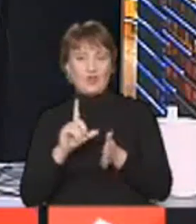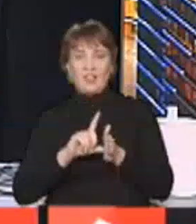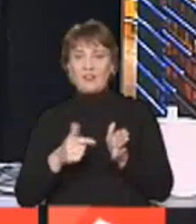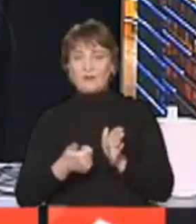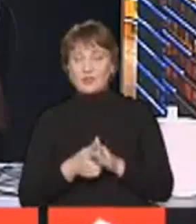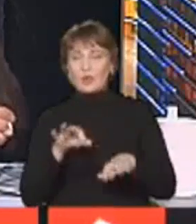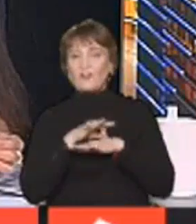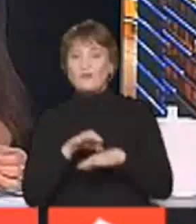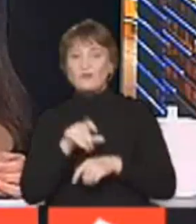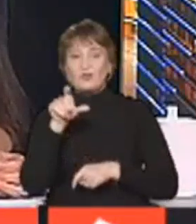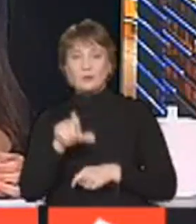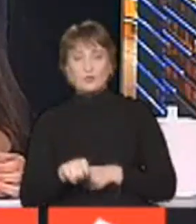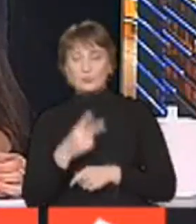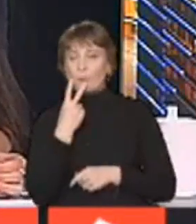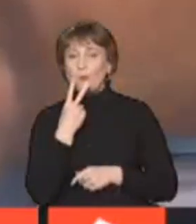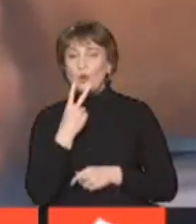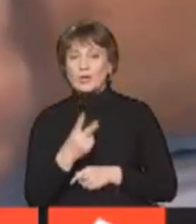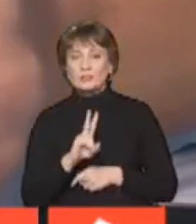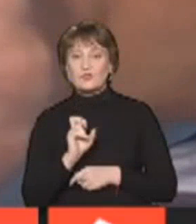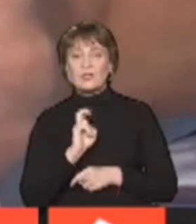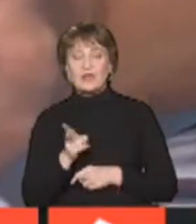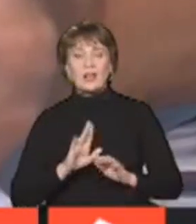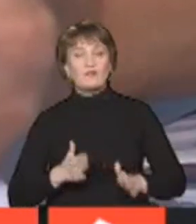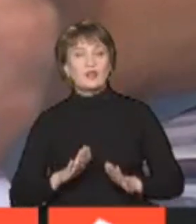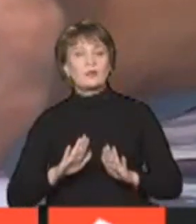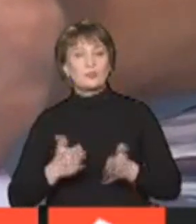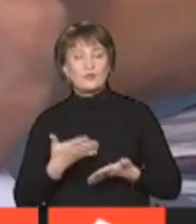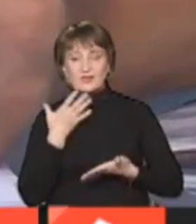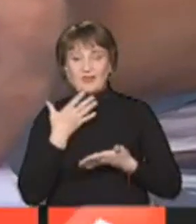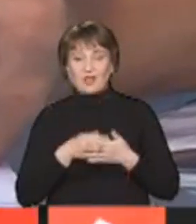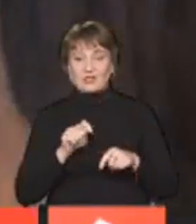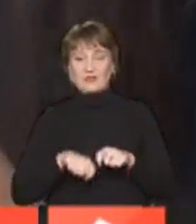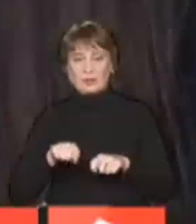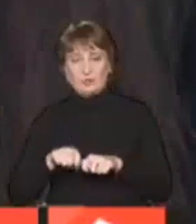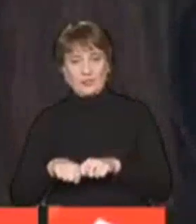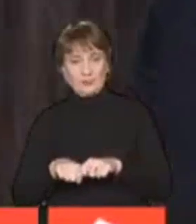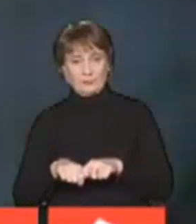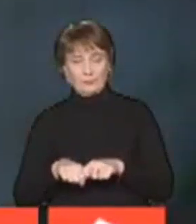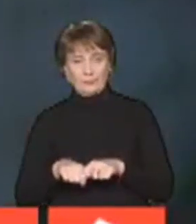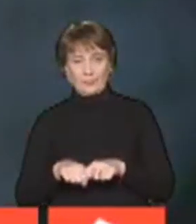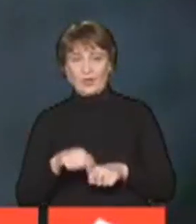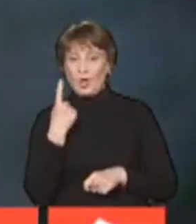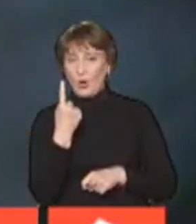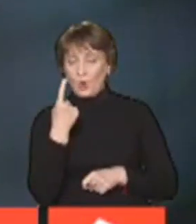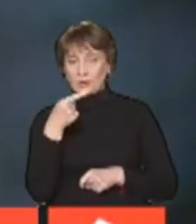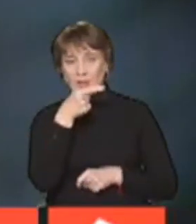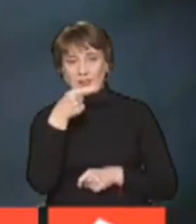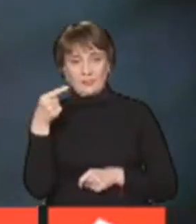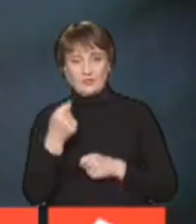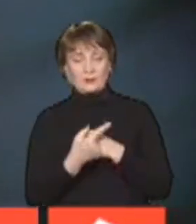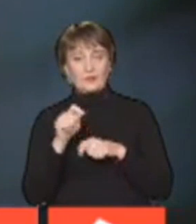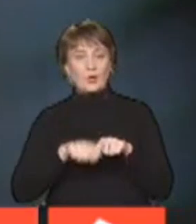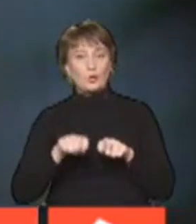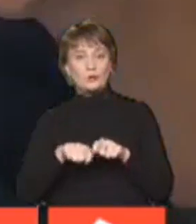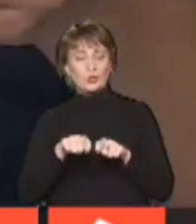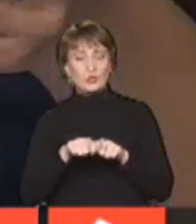ну, хорошо пощастило, що це ми, показували, як відбувається власне тестування. Одна кольорова лінія з'явилася в області